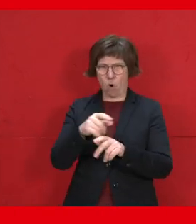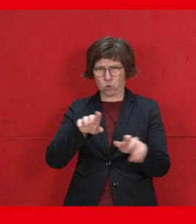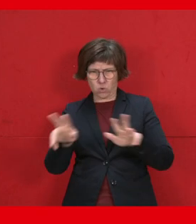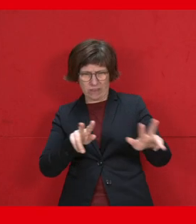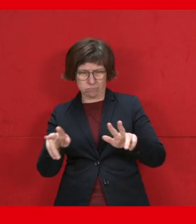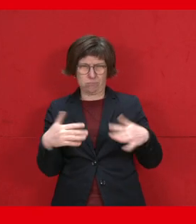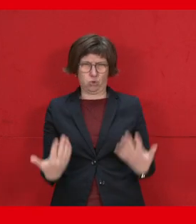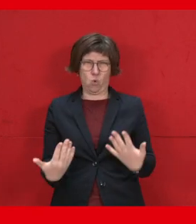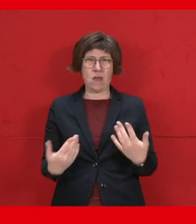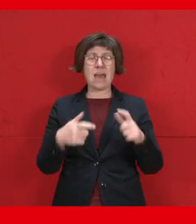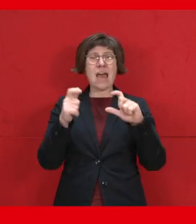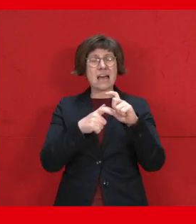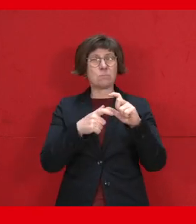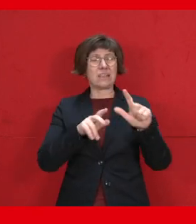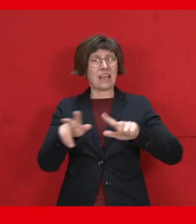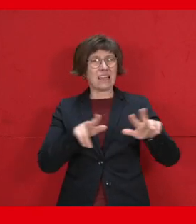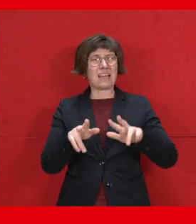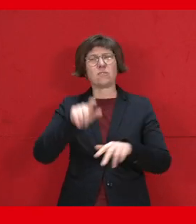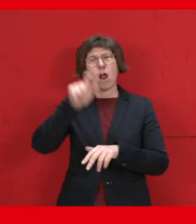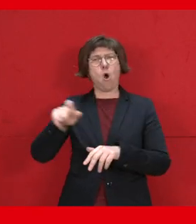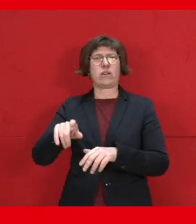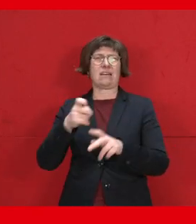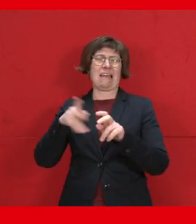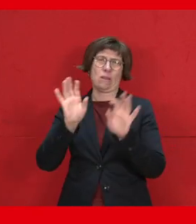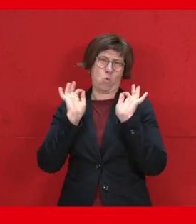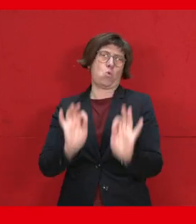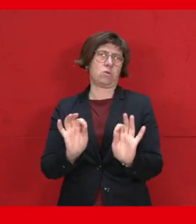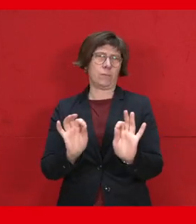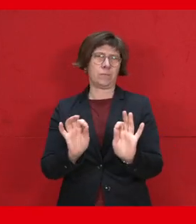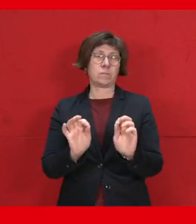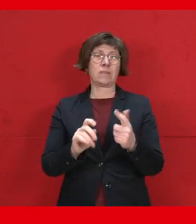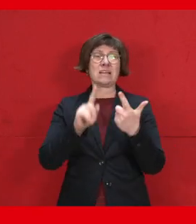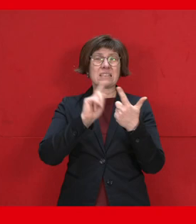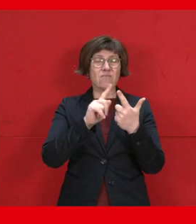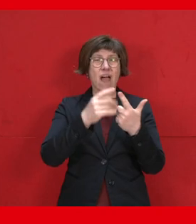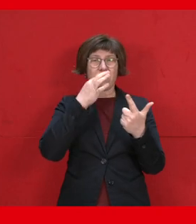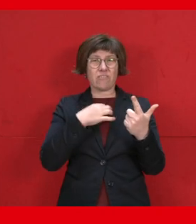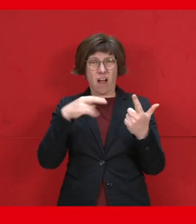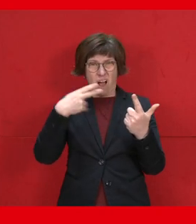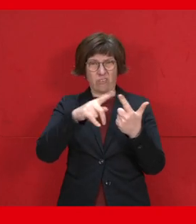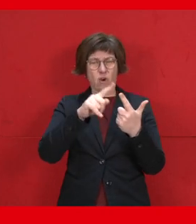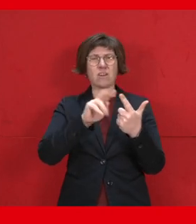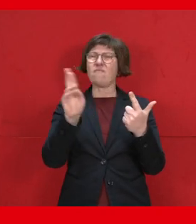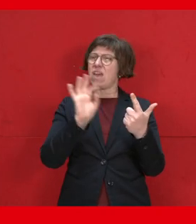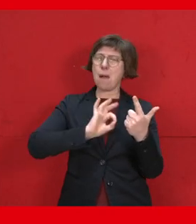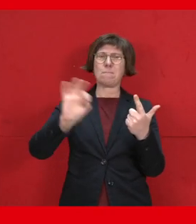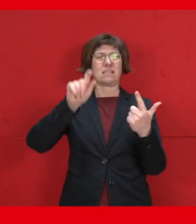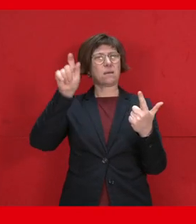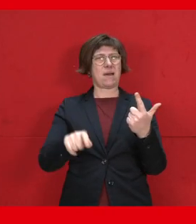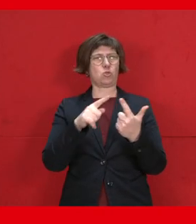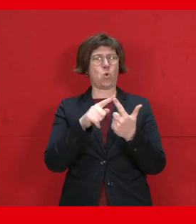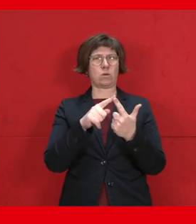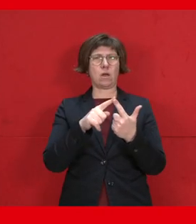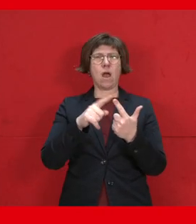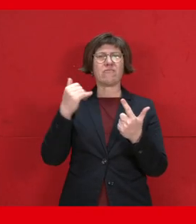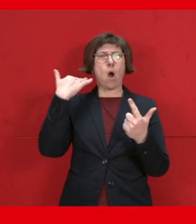kann sagen, wenn die SPD regiert, dann geht es den Menschen in diesem Land besser. Die zweite Frage, die Sie sich stellen werden, ist, wer ist eigentlich die beste Person, um